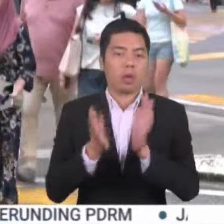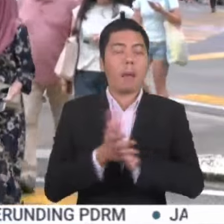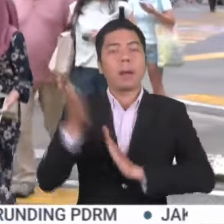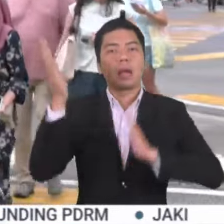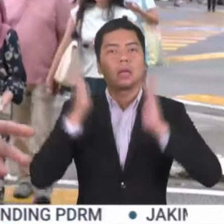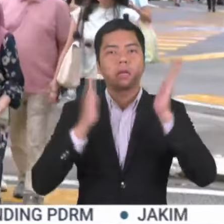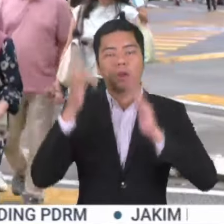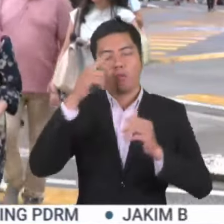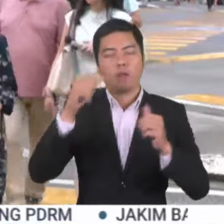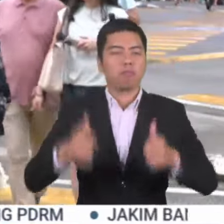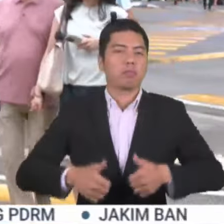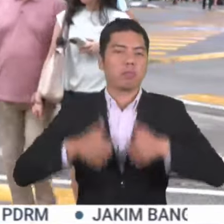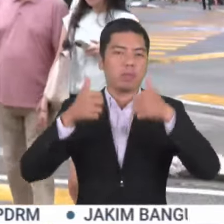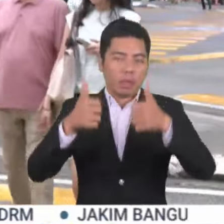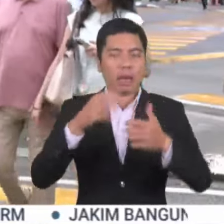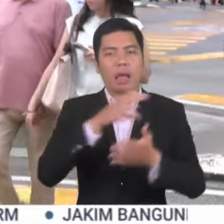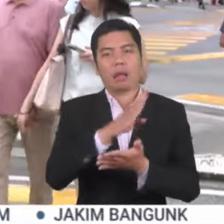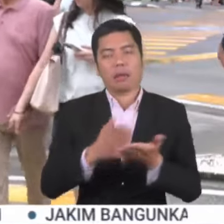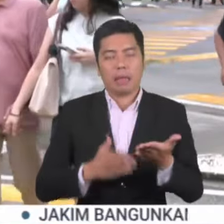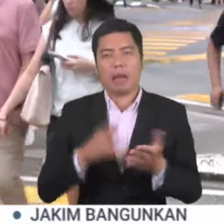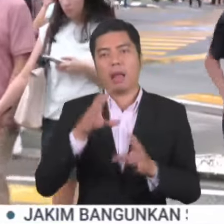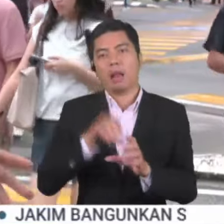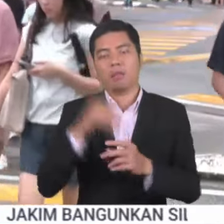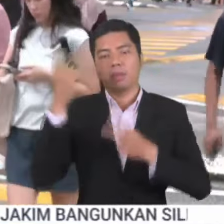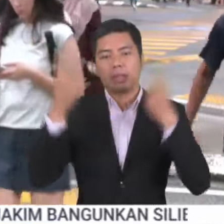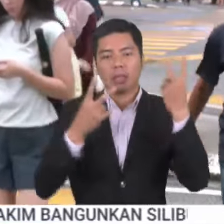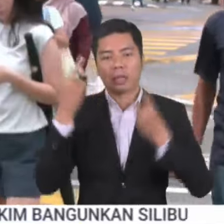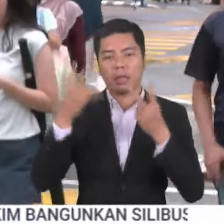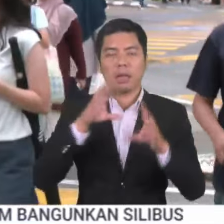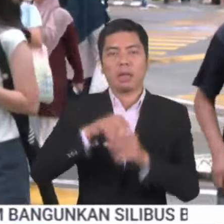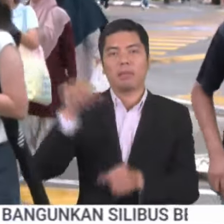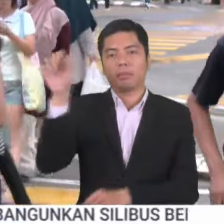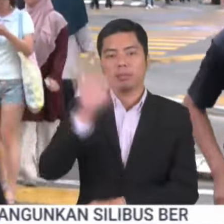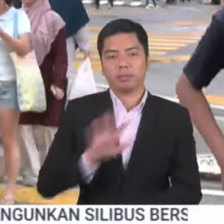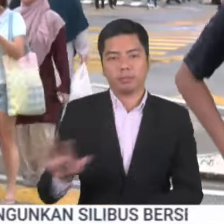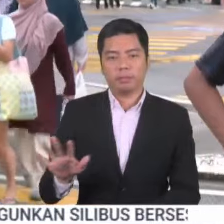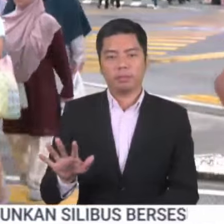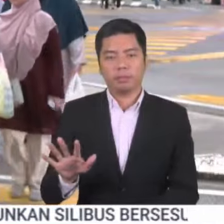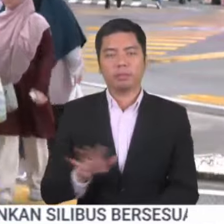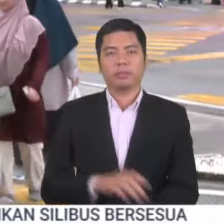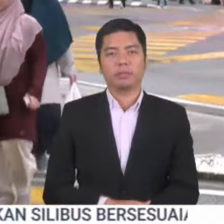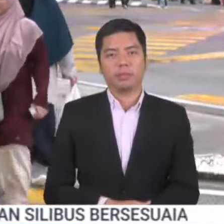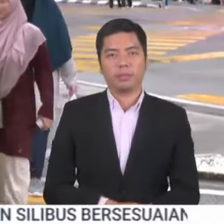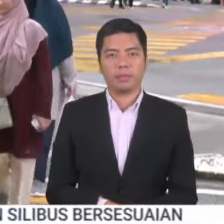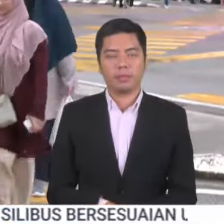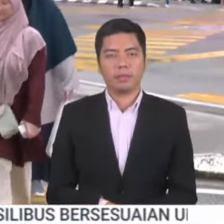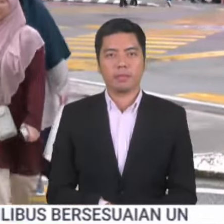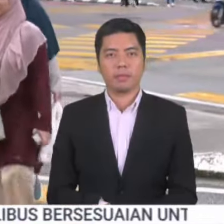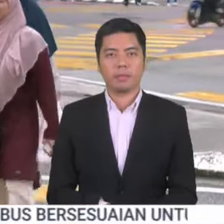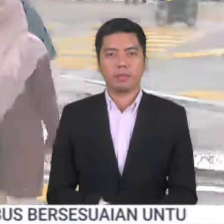utama bagi sektor pelancongan di seluruh ASEAN ini. Audi Mono, RTM.